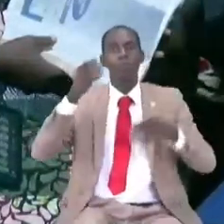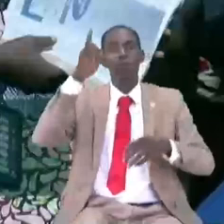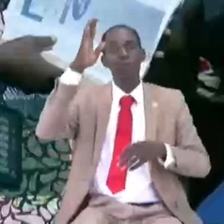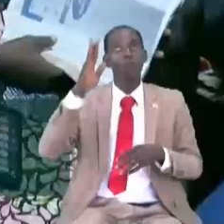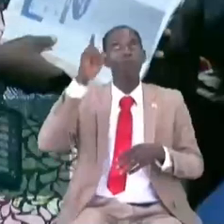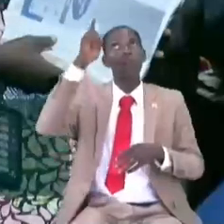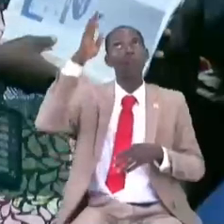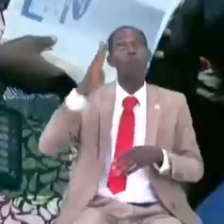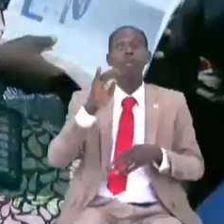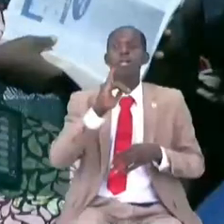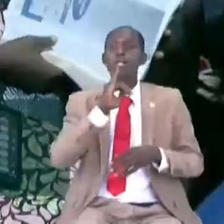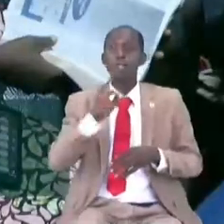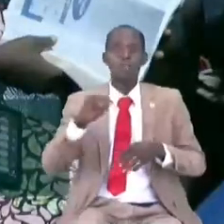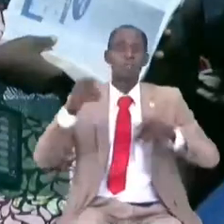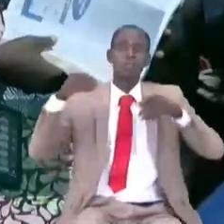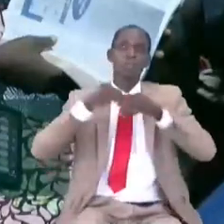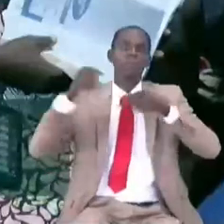ne doit pas demander à Jonas,